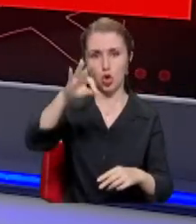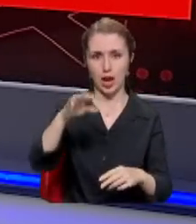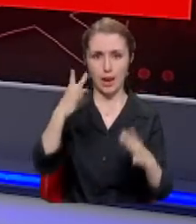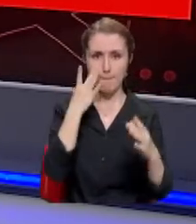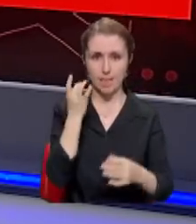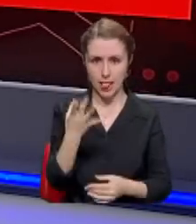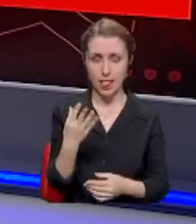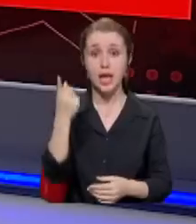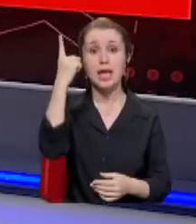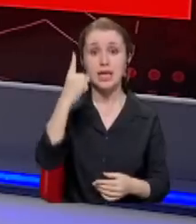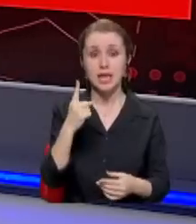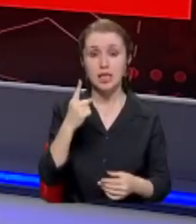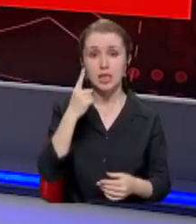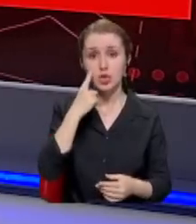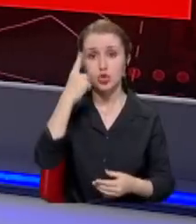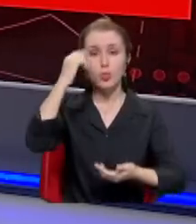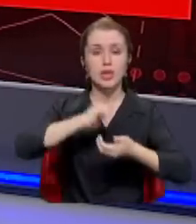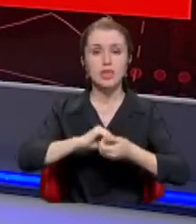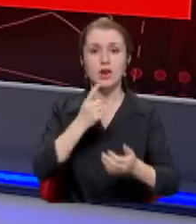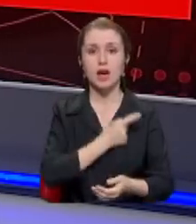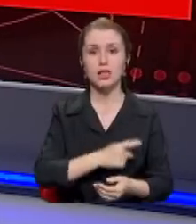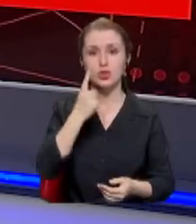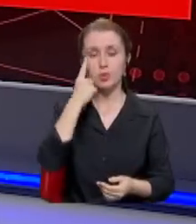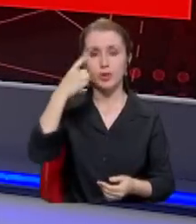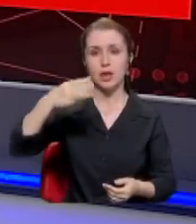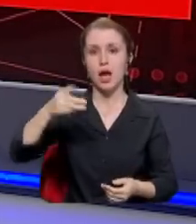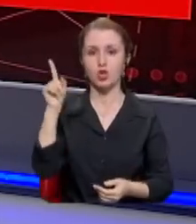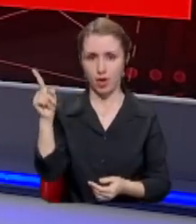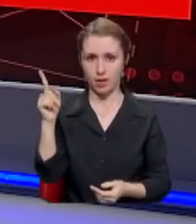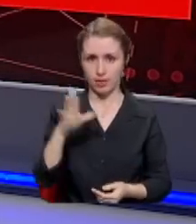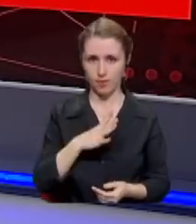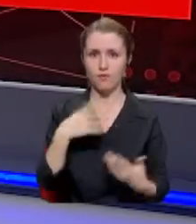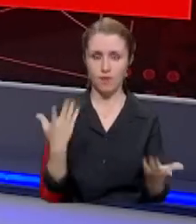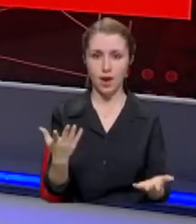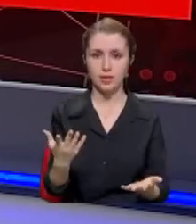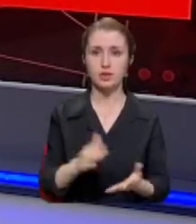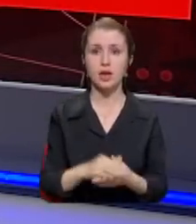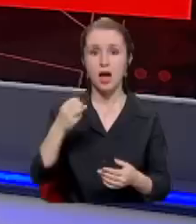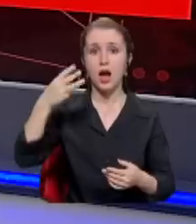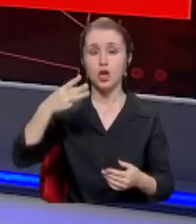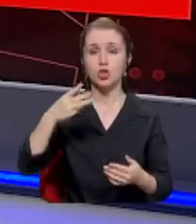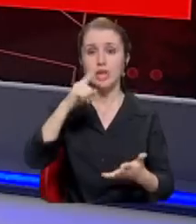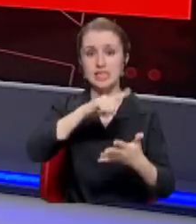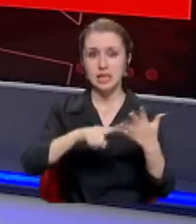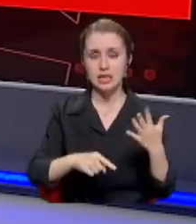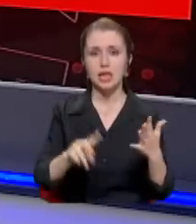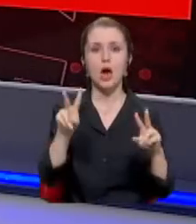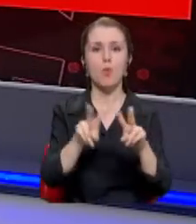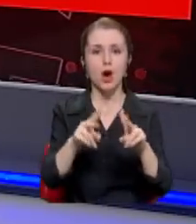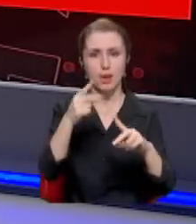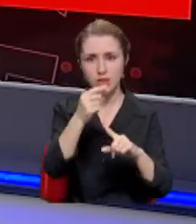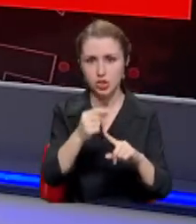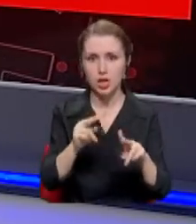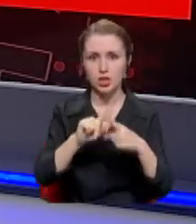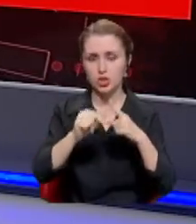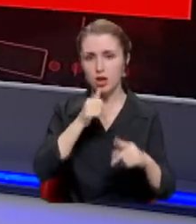belirlendi. İlk sırada Cumhur İttifakı'nın adayı Cumhurbaşkanı Recep Tayyip Erdoğan yer alacak. Erdoğan'ı sırasıyla Muharrem İnce,